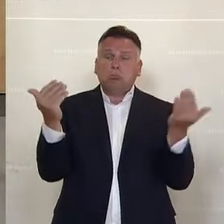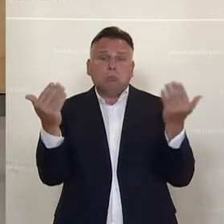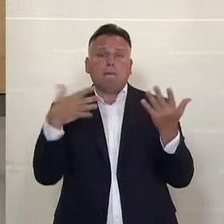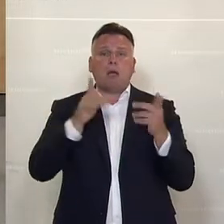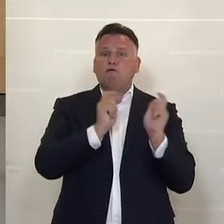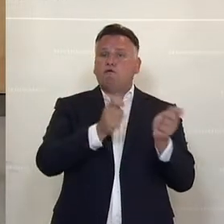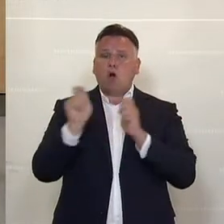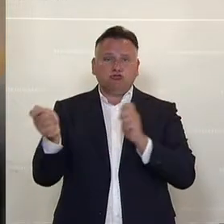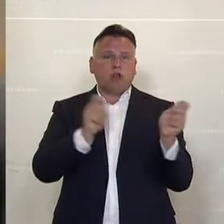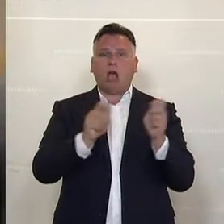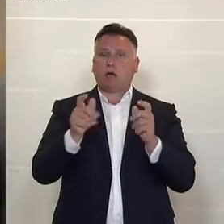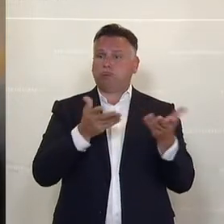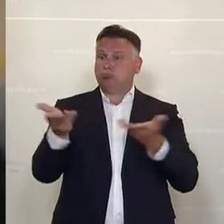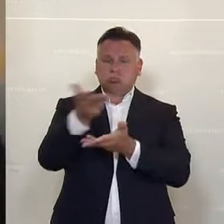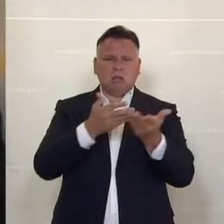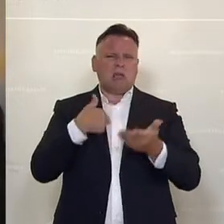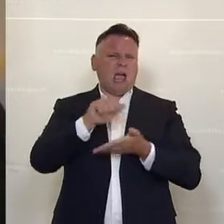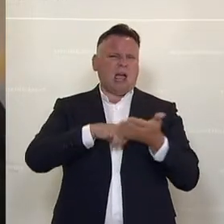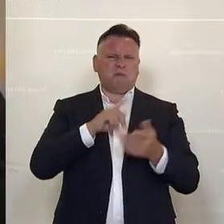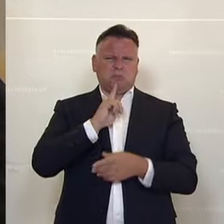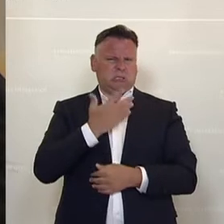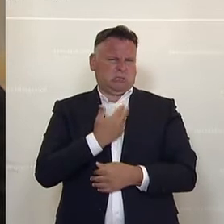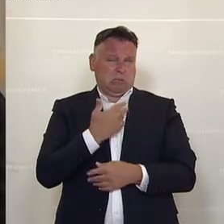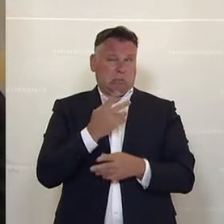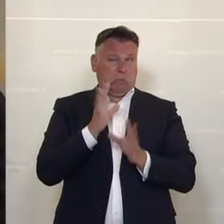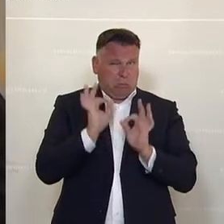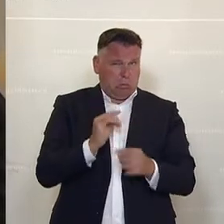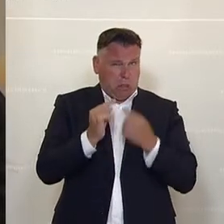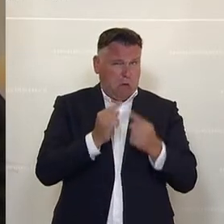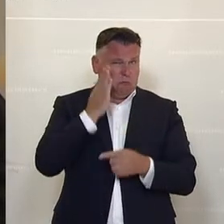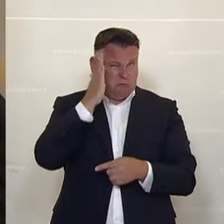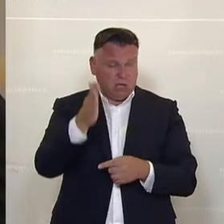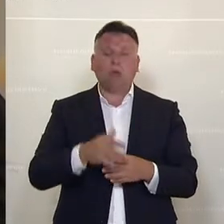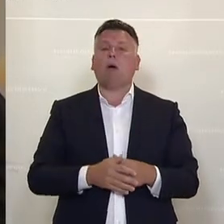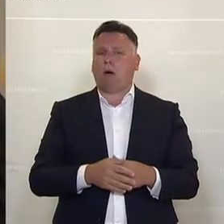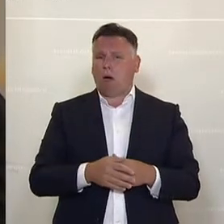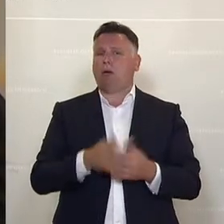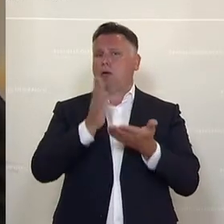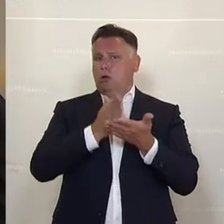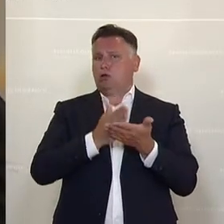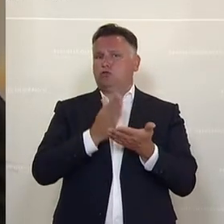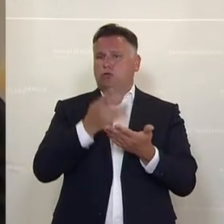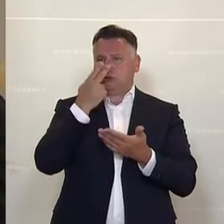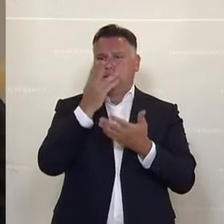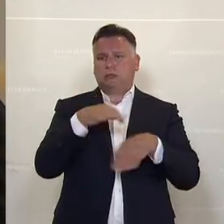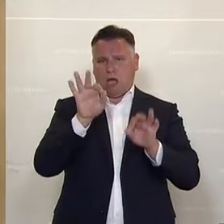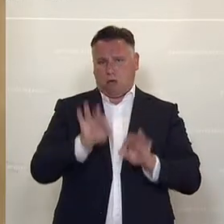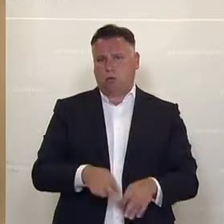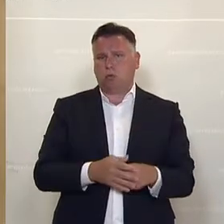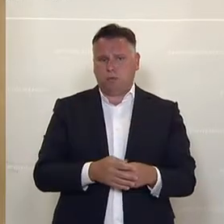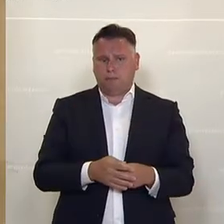diskutieren und auch anzunehmen. Ich war ein bisschen skeptisch natürlich, aber es hat sich dann recht schnell herausgestellt, dass das gut funktioniert hat. Also wir haben